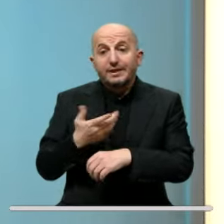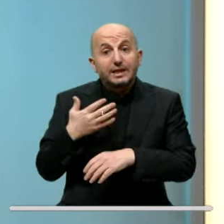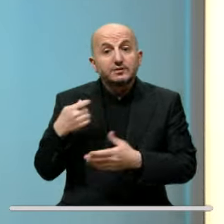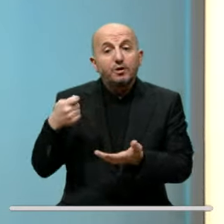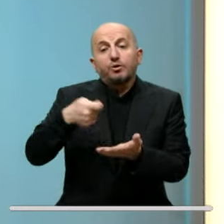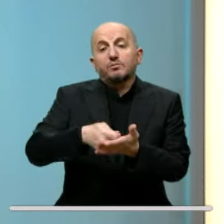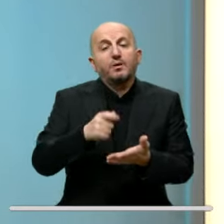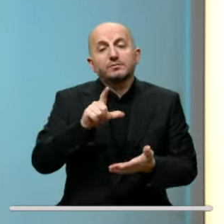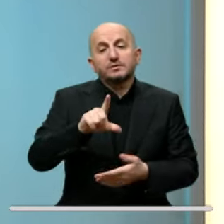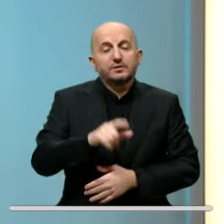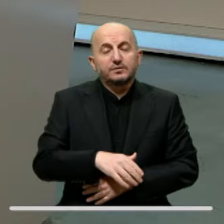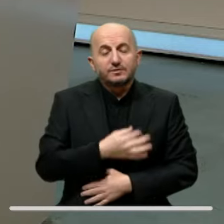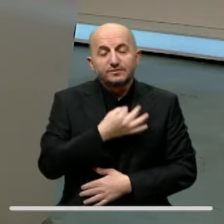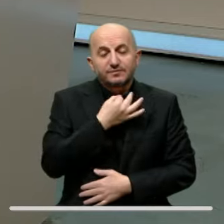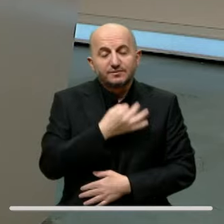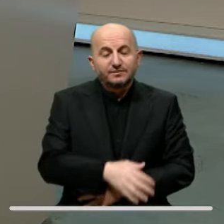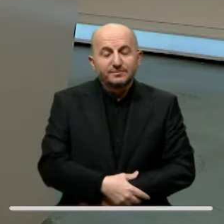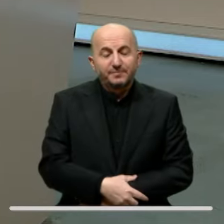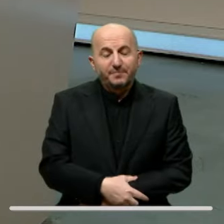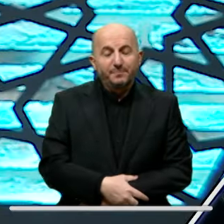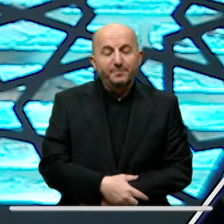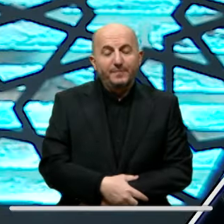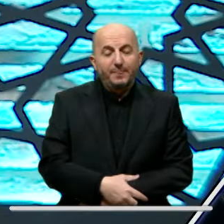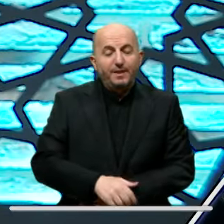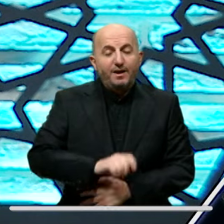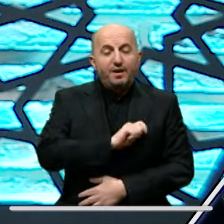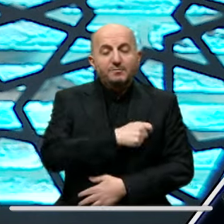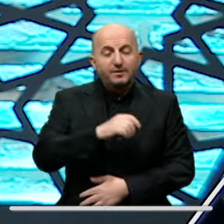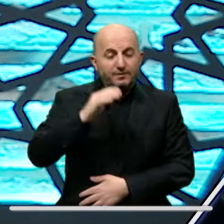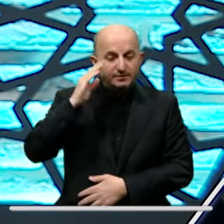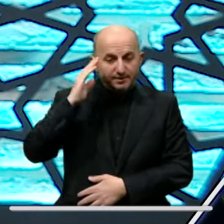ödememiz gerekiyor? Teşekkür ediyorum. Hayırlı akşamlar. Biz teşekkür ederiz. Almanya'ya